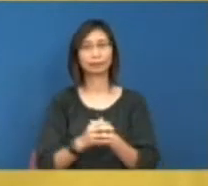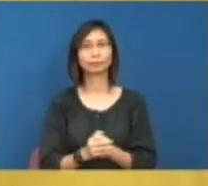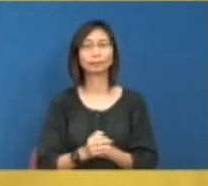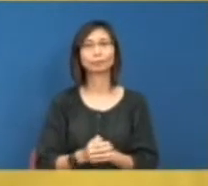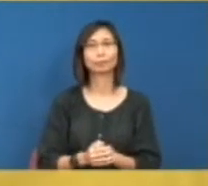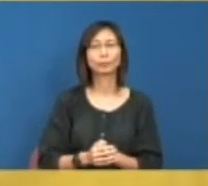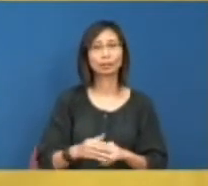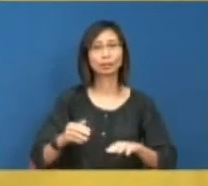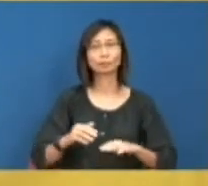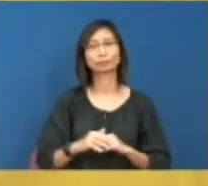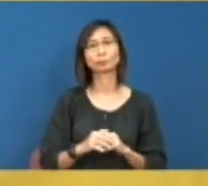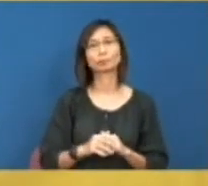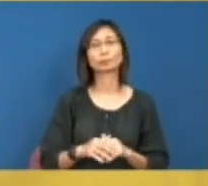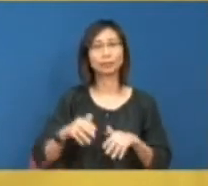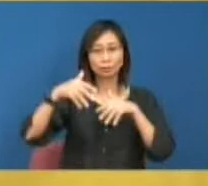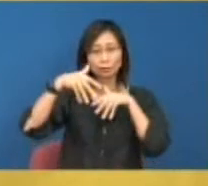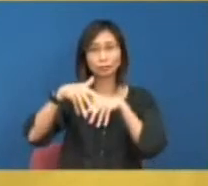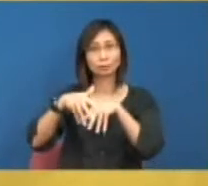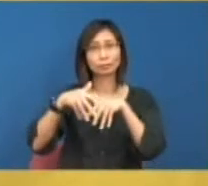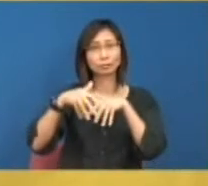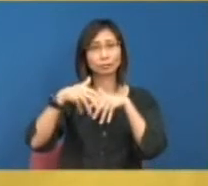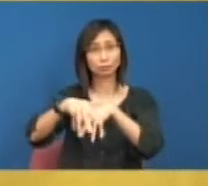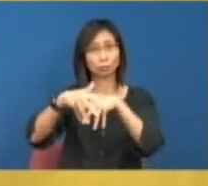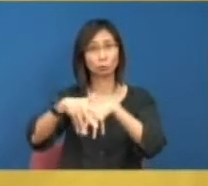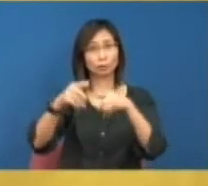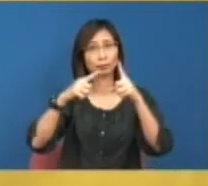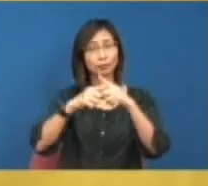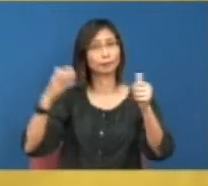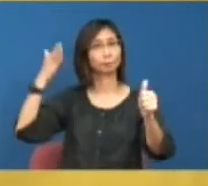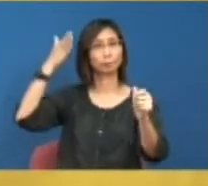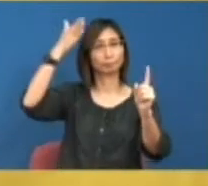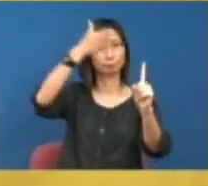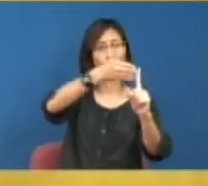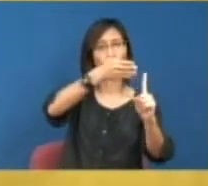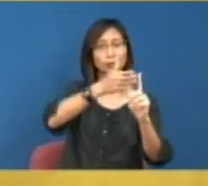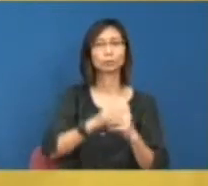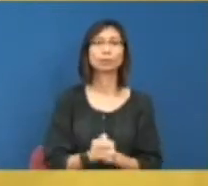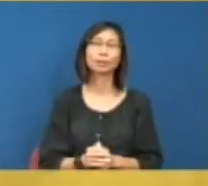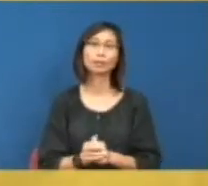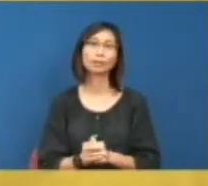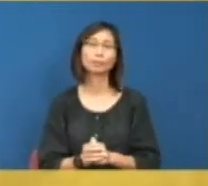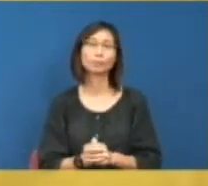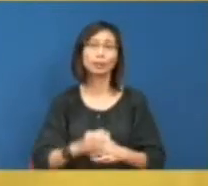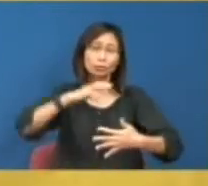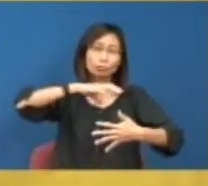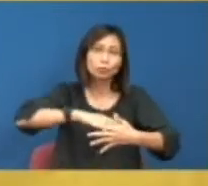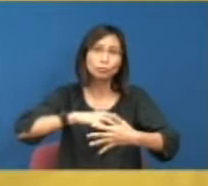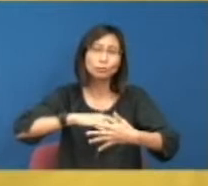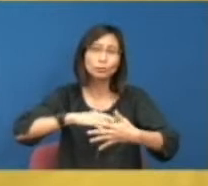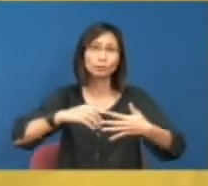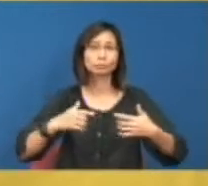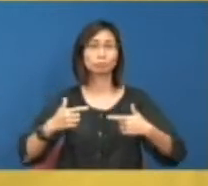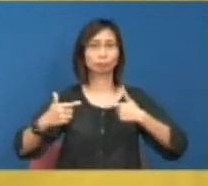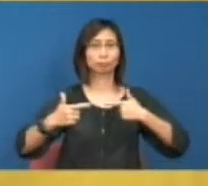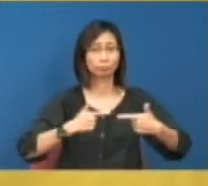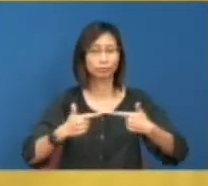咁呢個就係嗰班遊行人士嘅目的啊嘛，咁所以中間係唔會排斥噶，即係嗰22萬人遊行完，佢唔